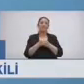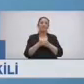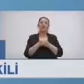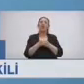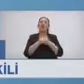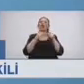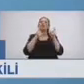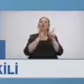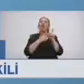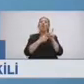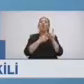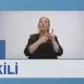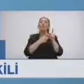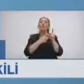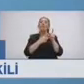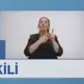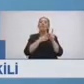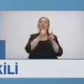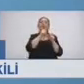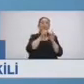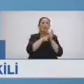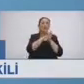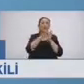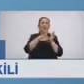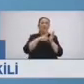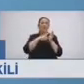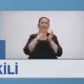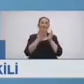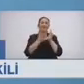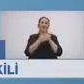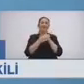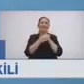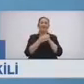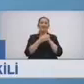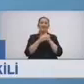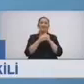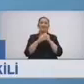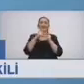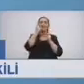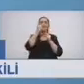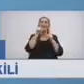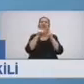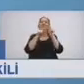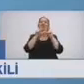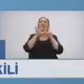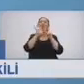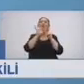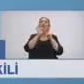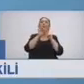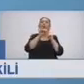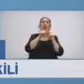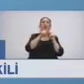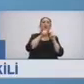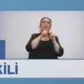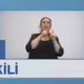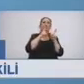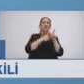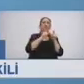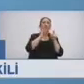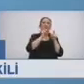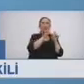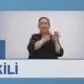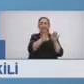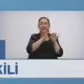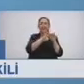çöp sızıntı suları var. Bakın, 1 kilo çöp suyu 40 ton temiz suyu kirletebiliyor.